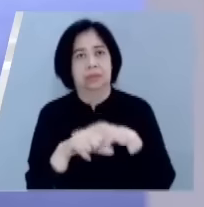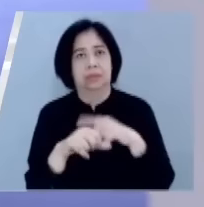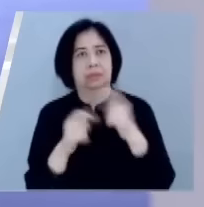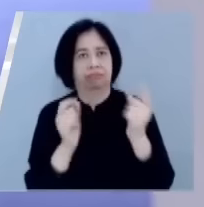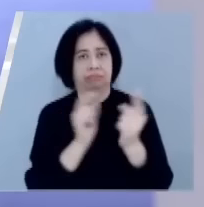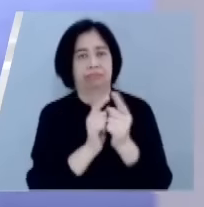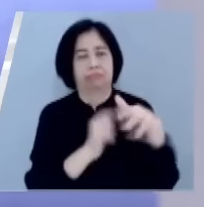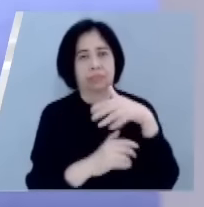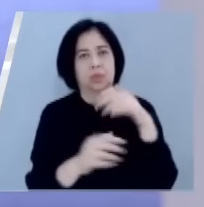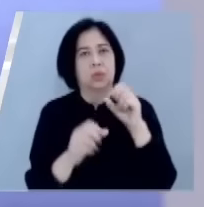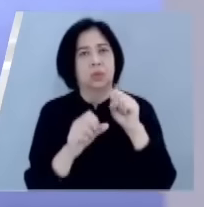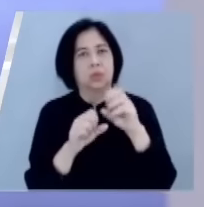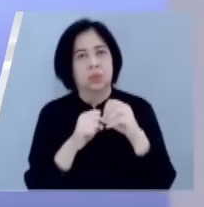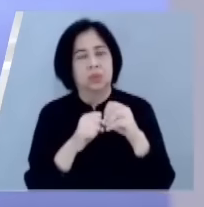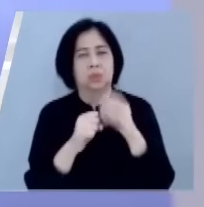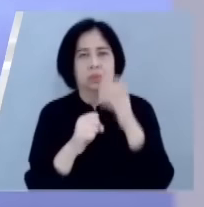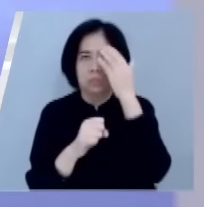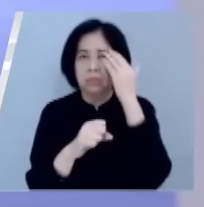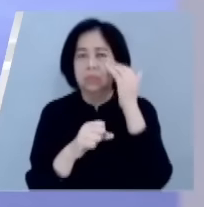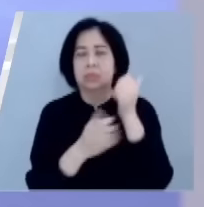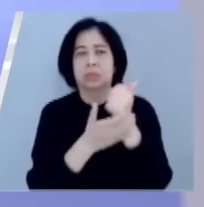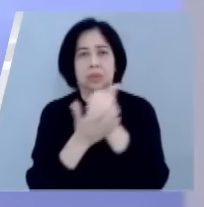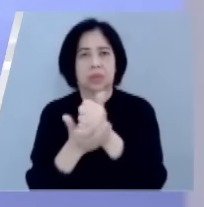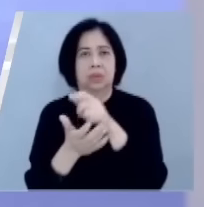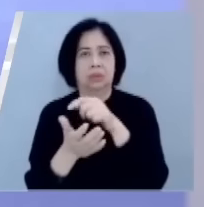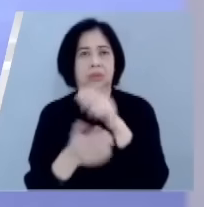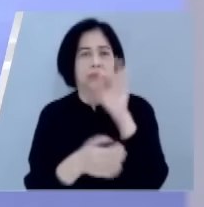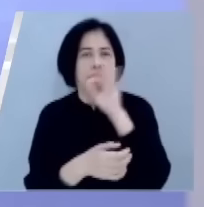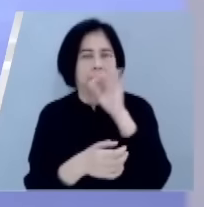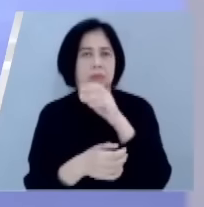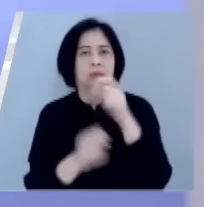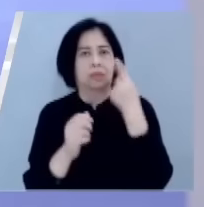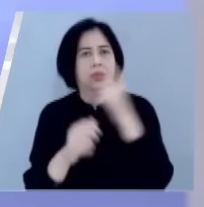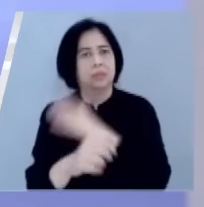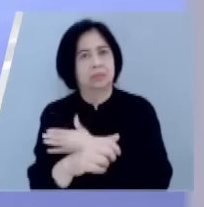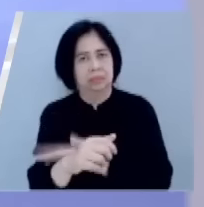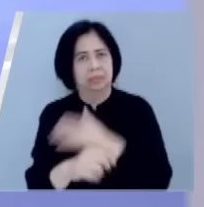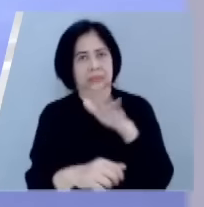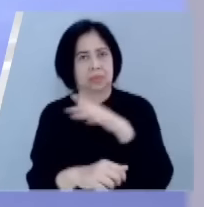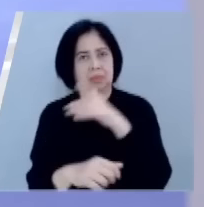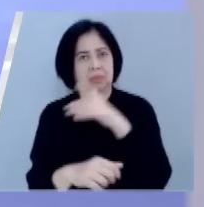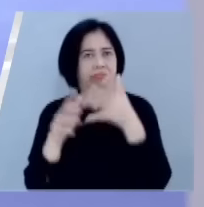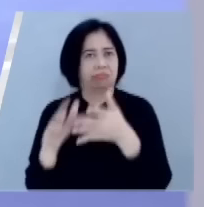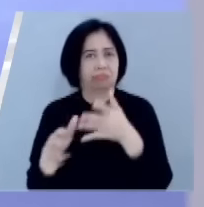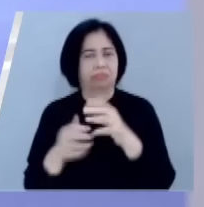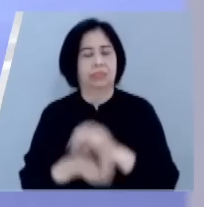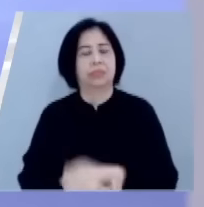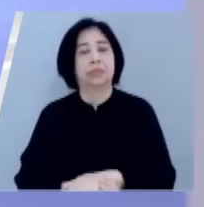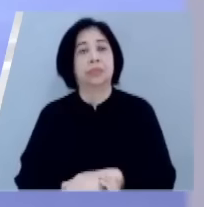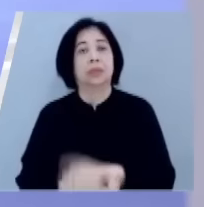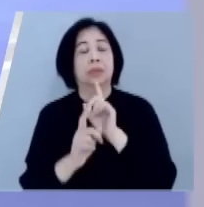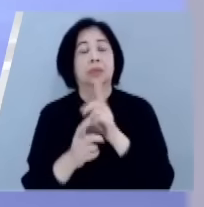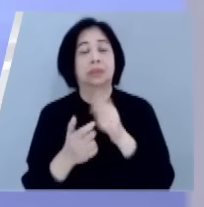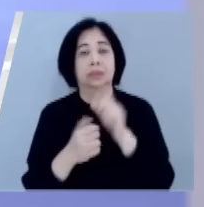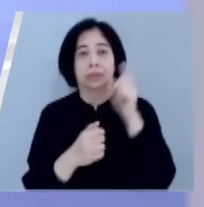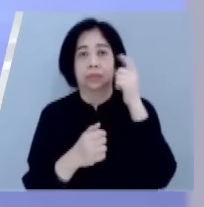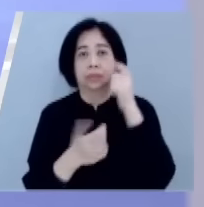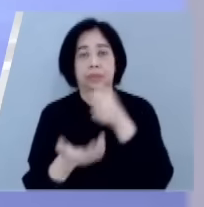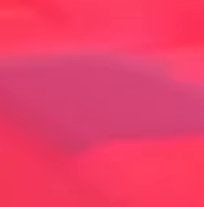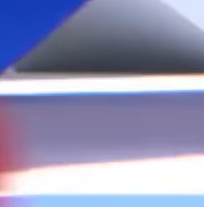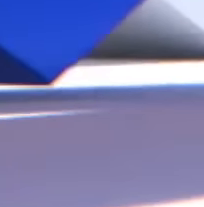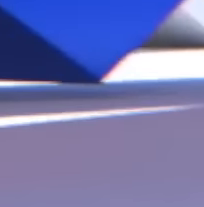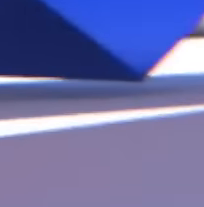kaya umaapela ng tulong ang ilang Pinay para sa kanilang anak na mauulila. Ang tugon ng gobyerno sa pagtutok ni Salima